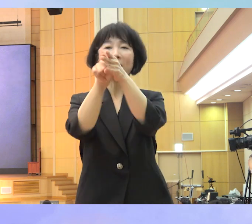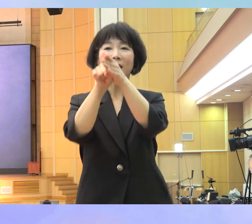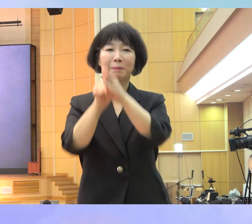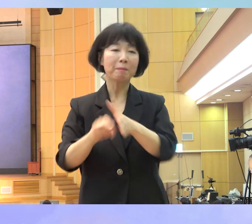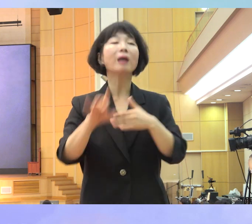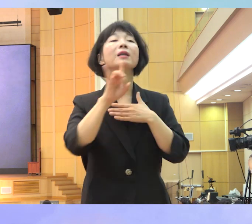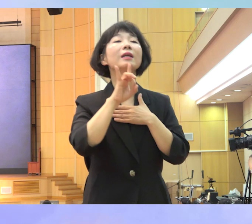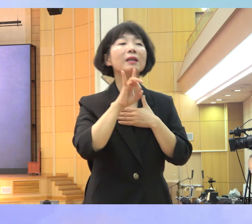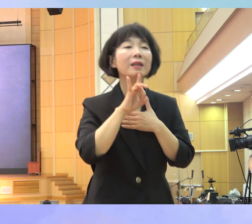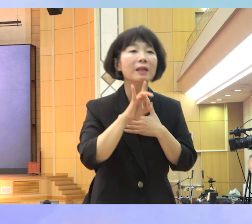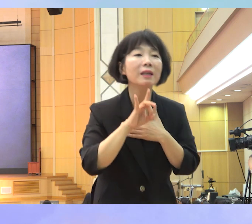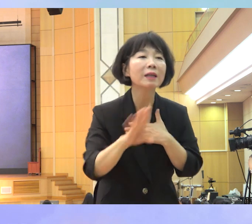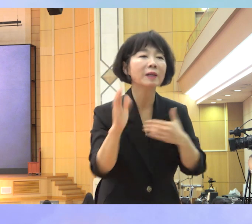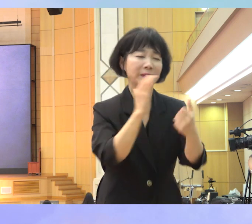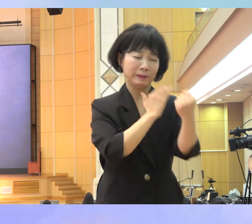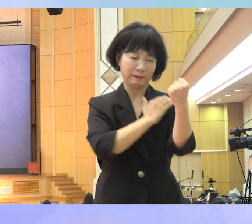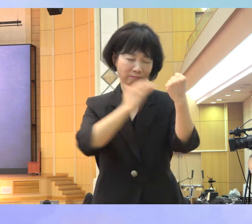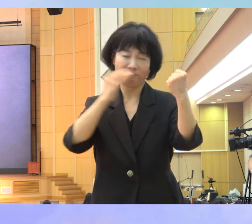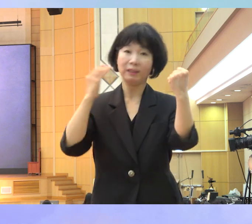믿음만이